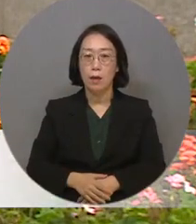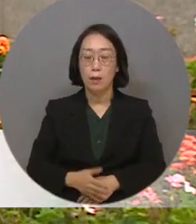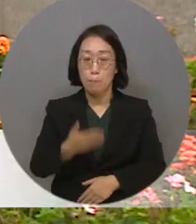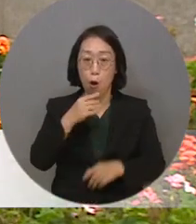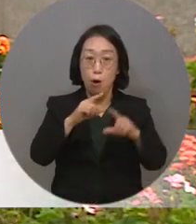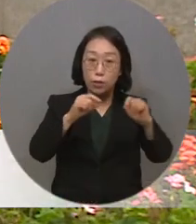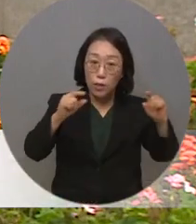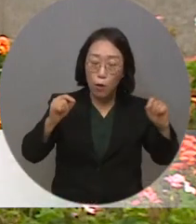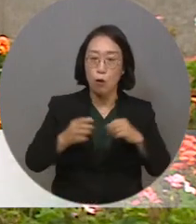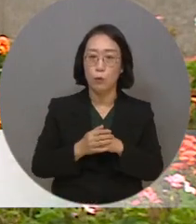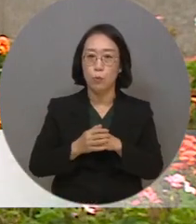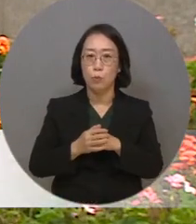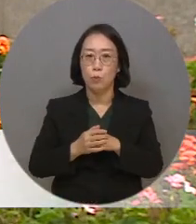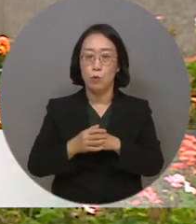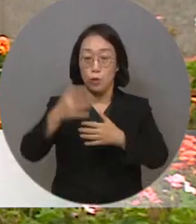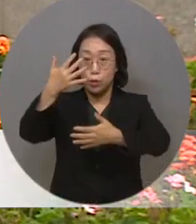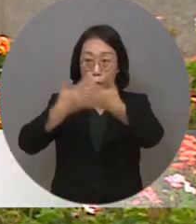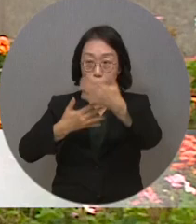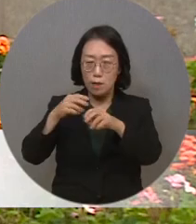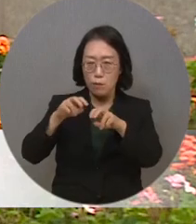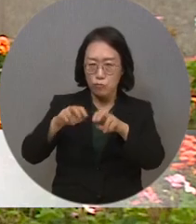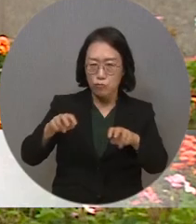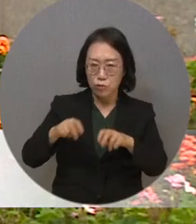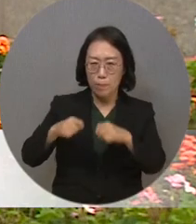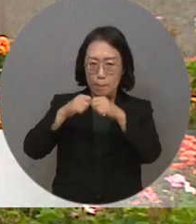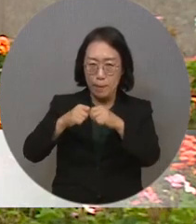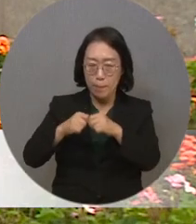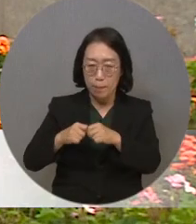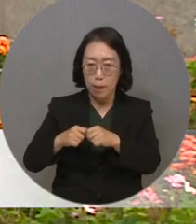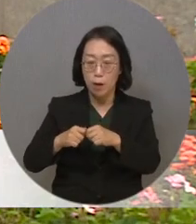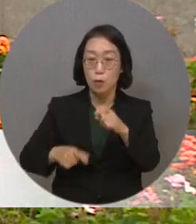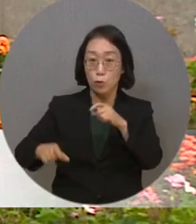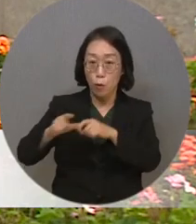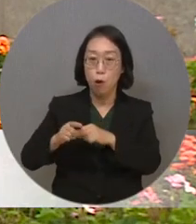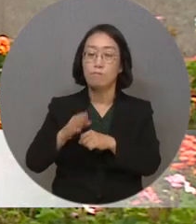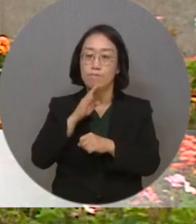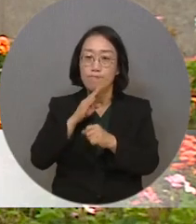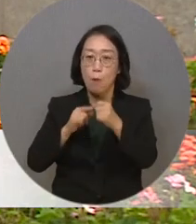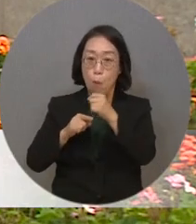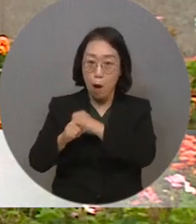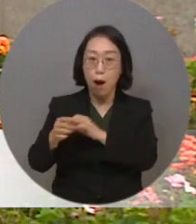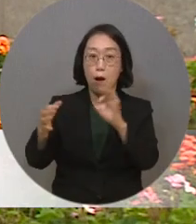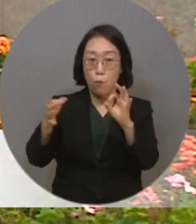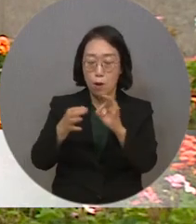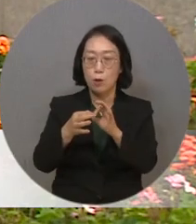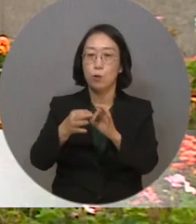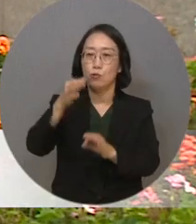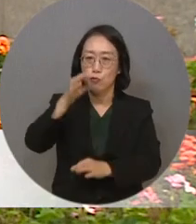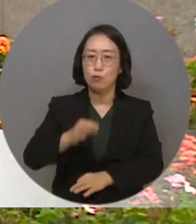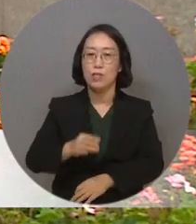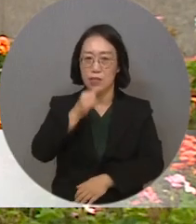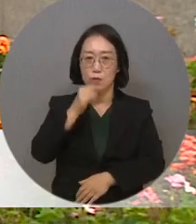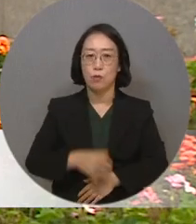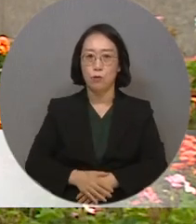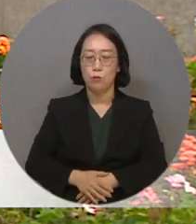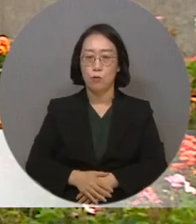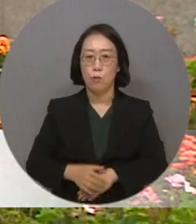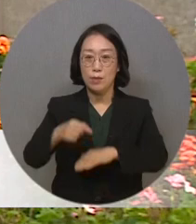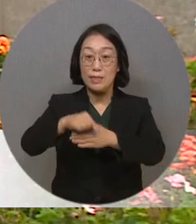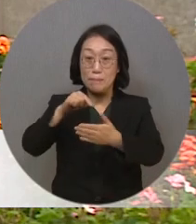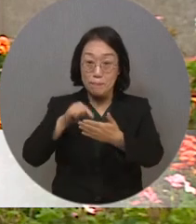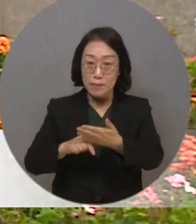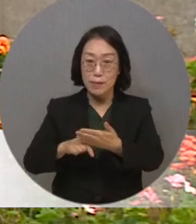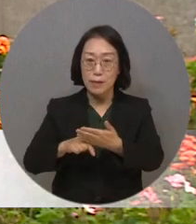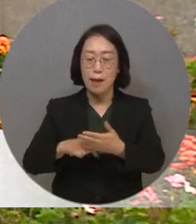역량 쪽이나 그리고 이제 그 영상 분석 쪽 이런 쪽에는 조금 효과가 있을 것 같습니다. 더군다나 이제 그 심리적인